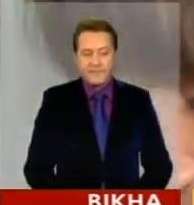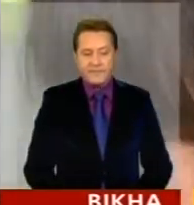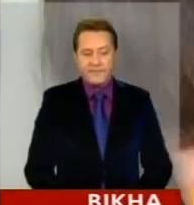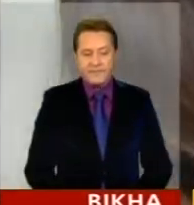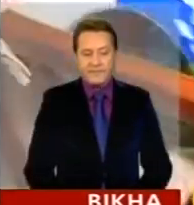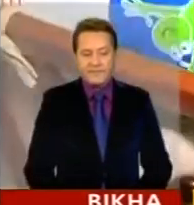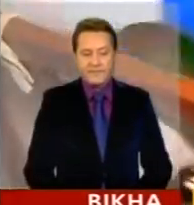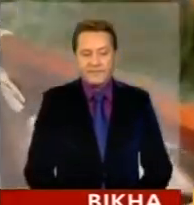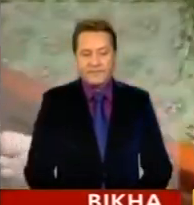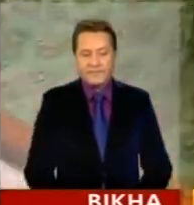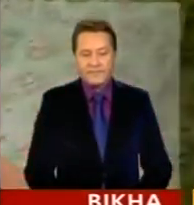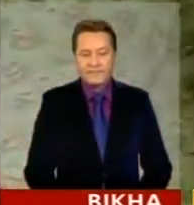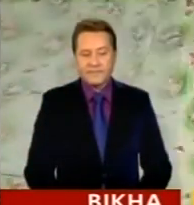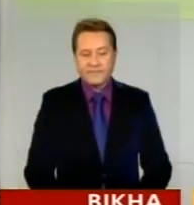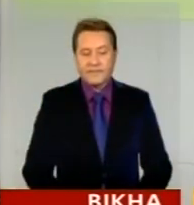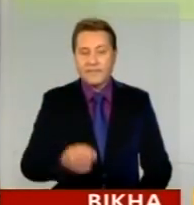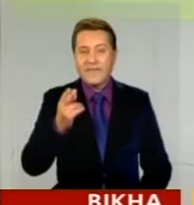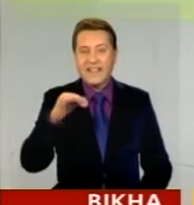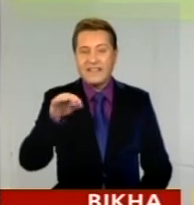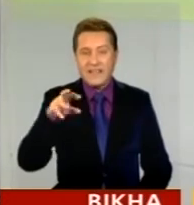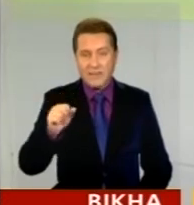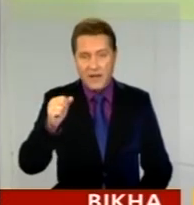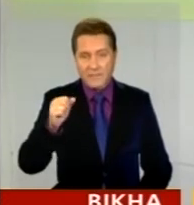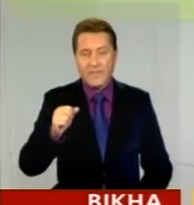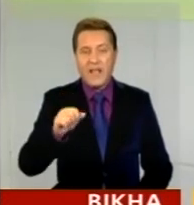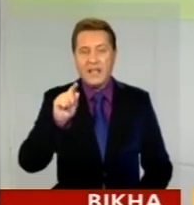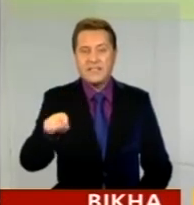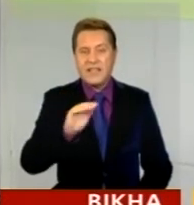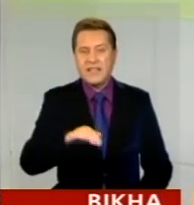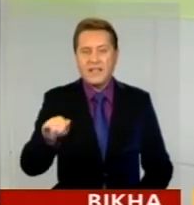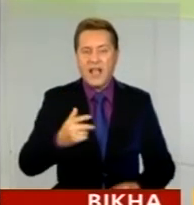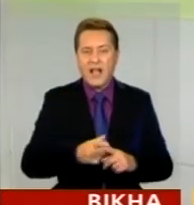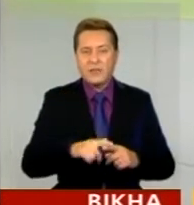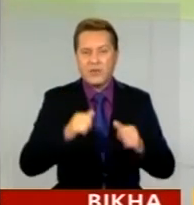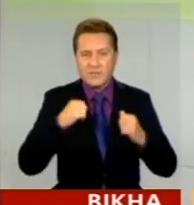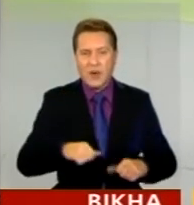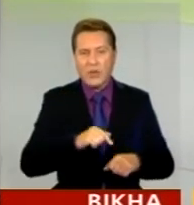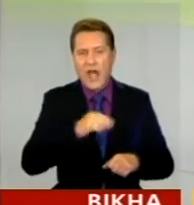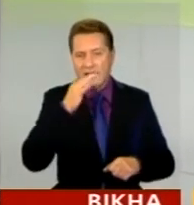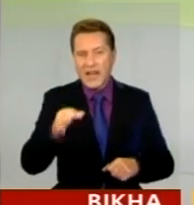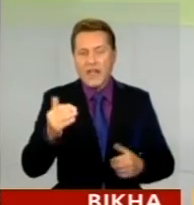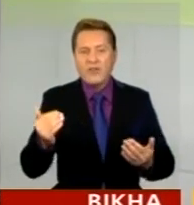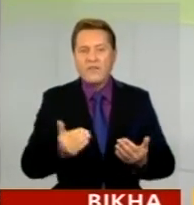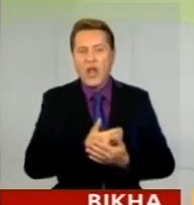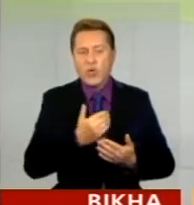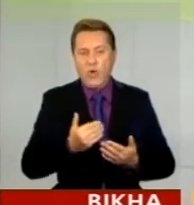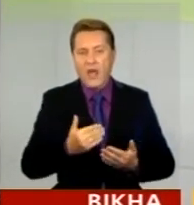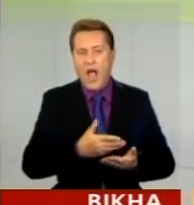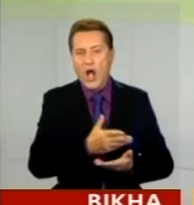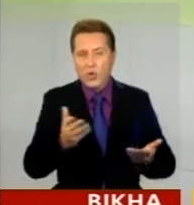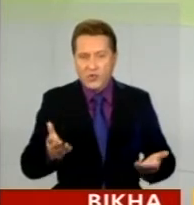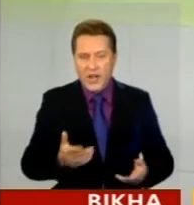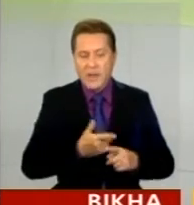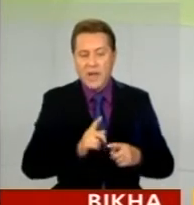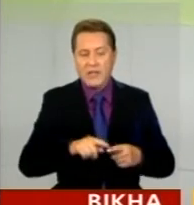какое, да. На самом деле Дима из тех ребят, который абсолютно спокойно отреагировал на новое окружение, новое местоположение,